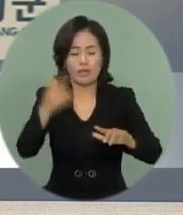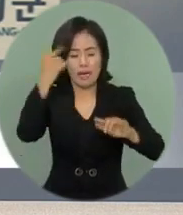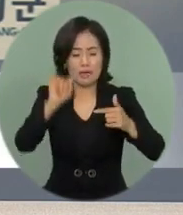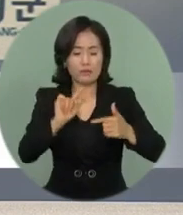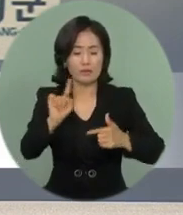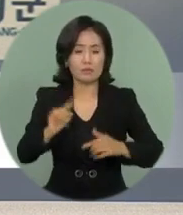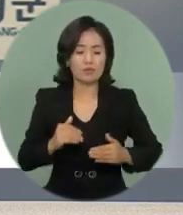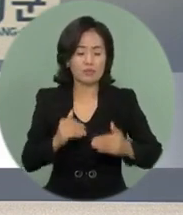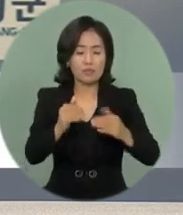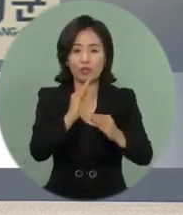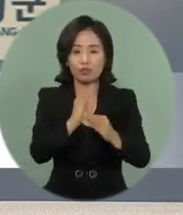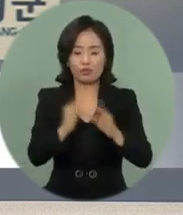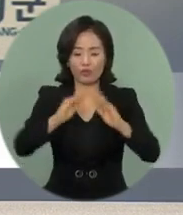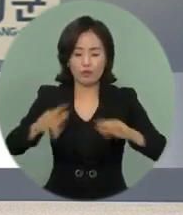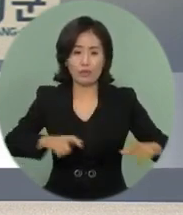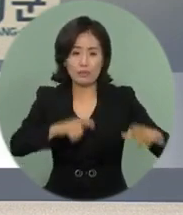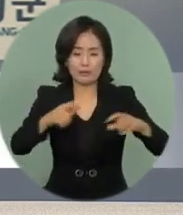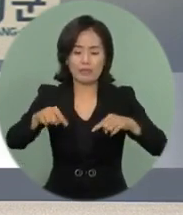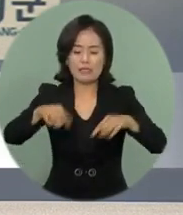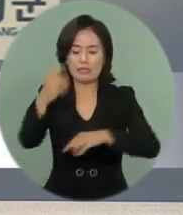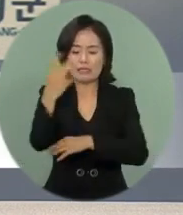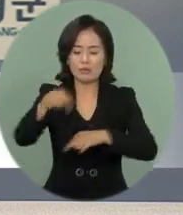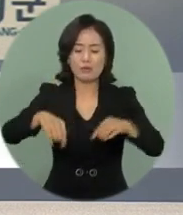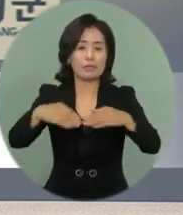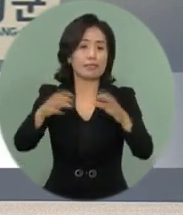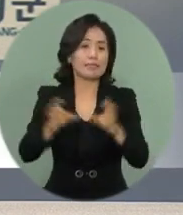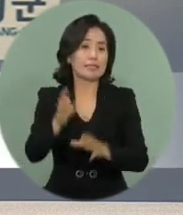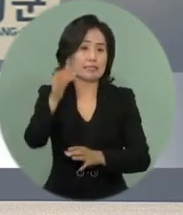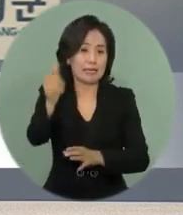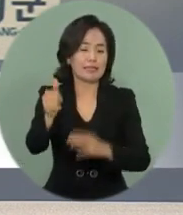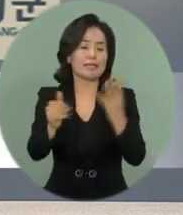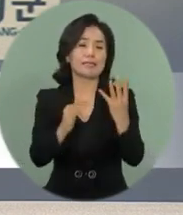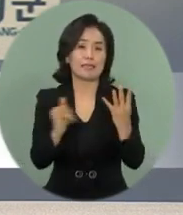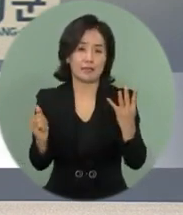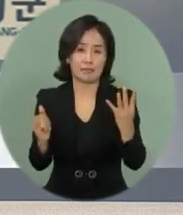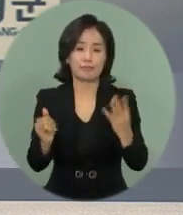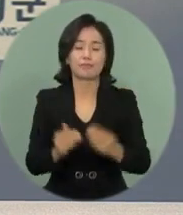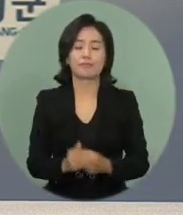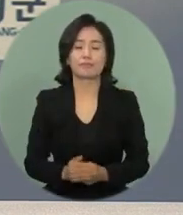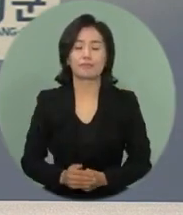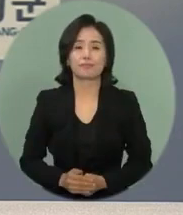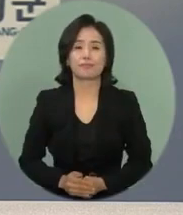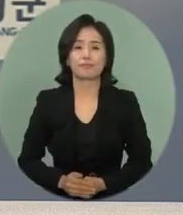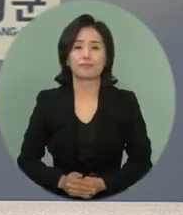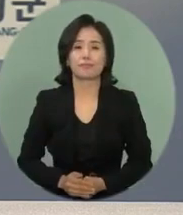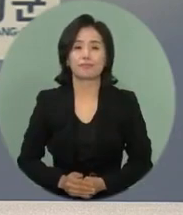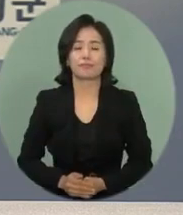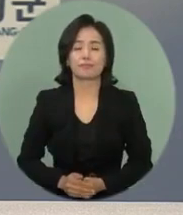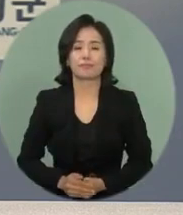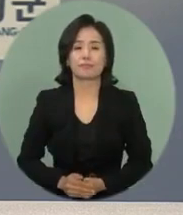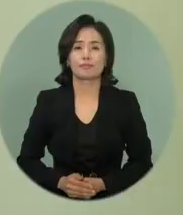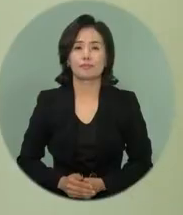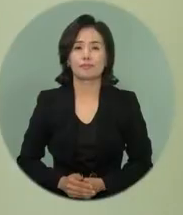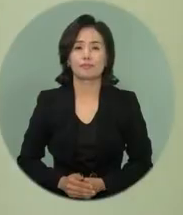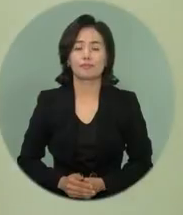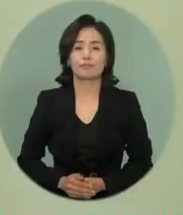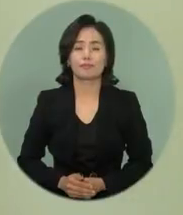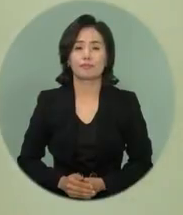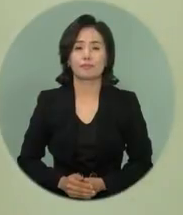항소심이 진행되고 있는 전남 지역 기초단체장들도 4명에 이릅니다. 보도에 김영찬 기자입니다.